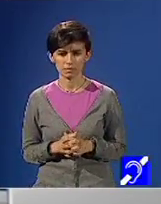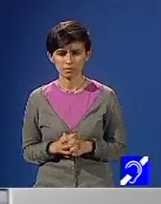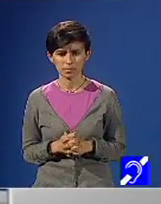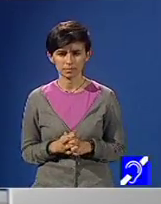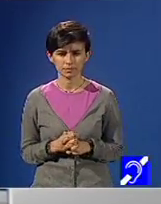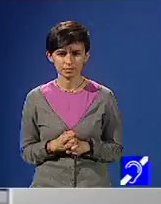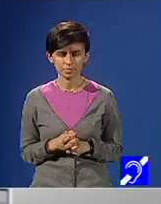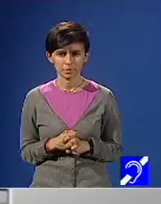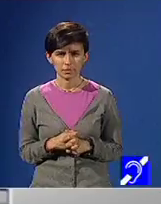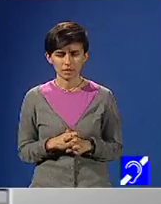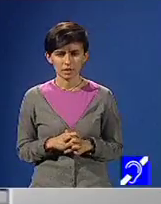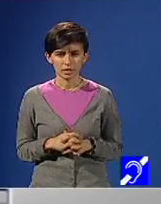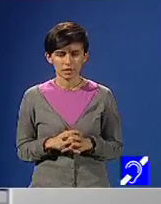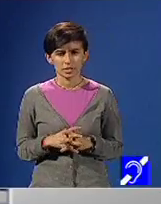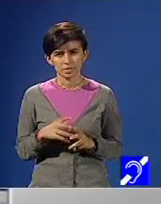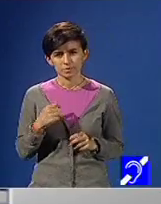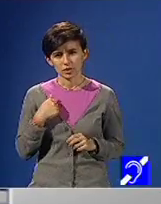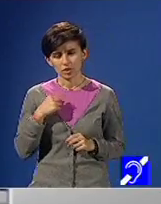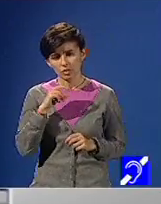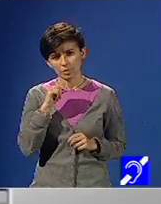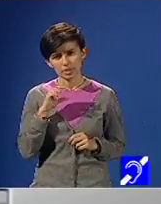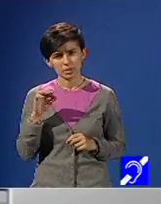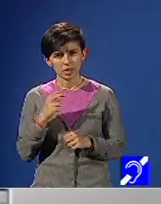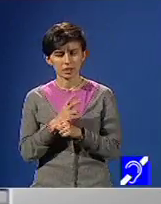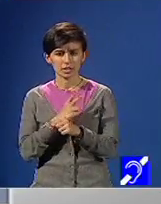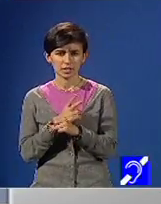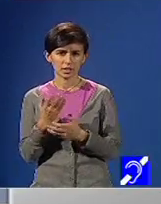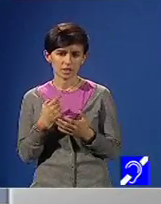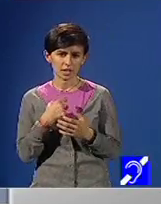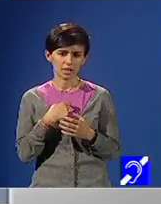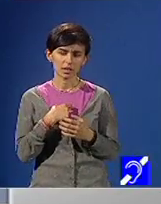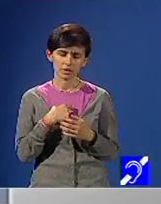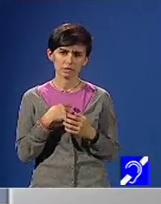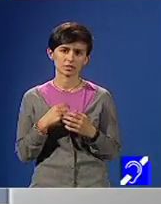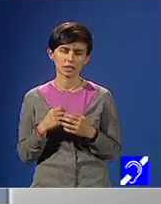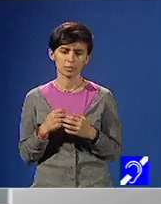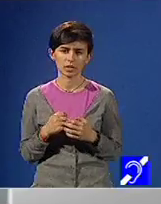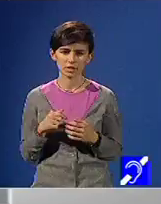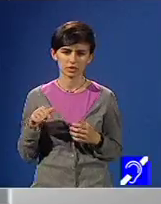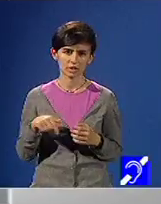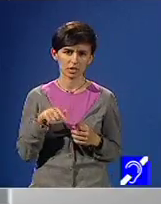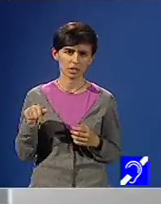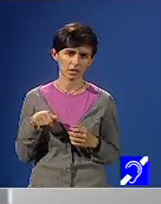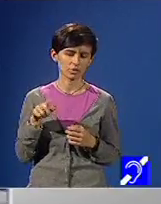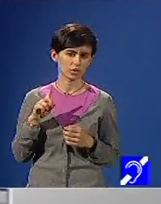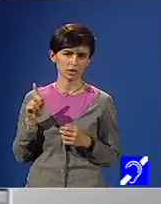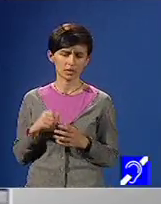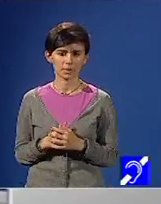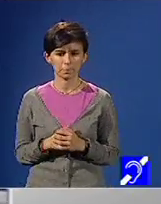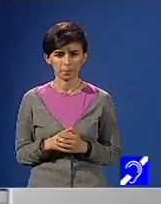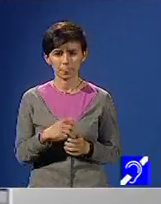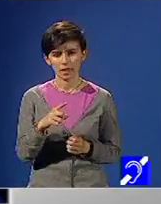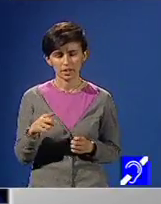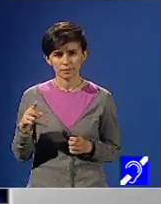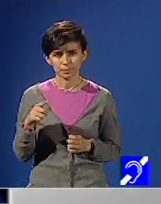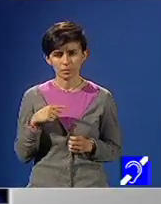alții cum pot să plece, mă refer la alte state, și tu ca stat nu poți să faci nimic. Chiar asta vreau să te întreb, pentru că voi aveți experiența prezenței lângă